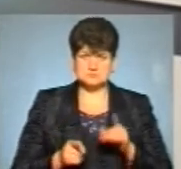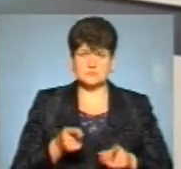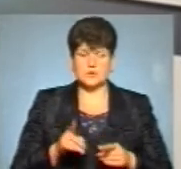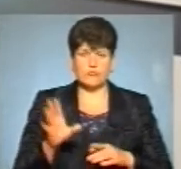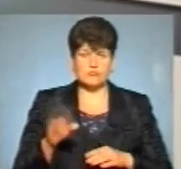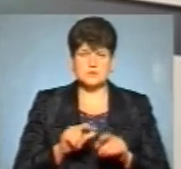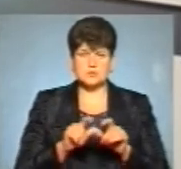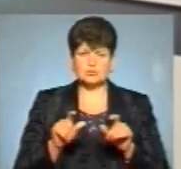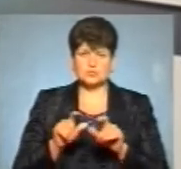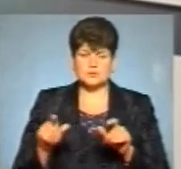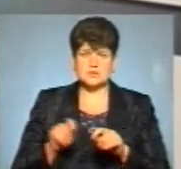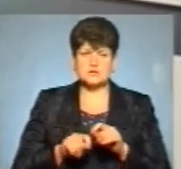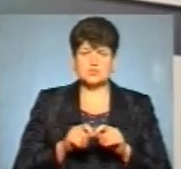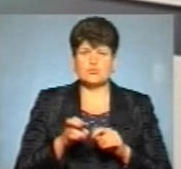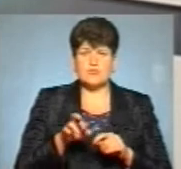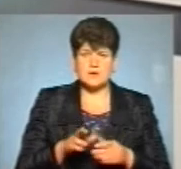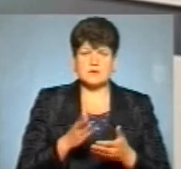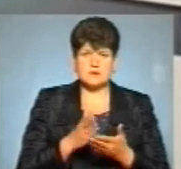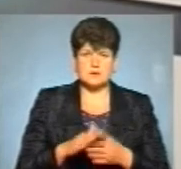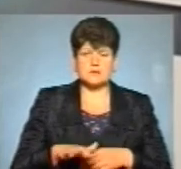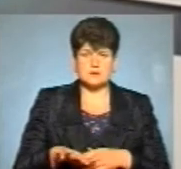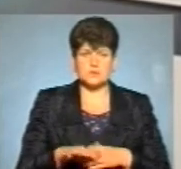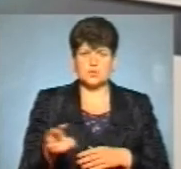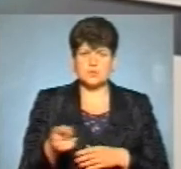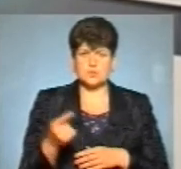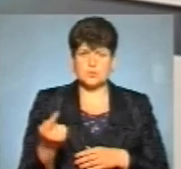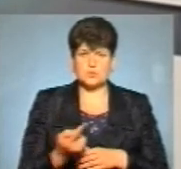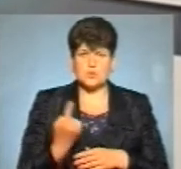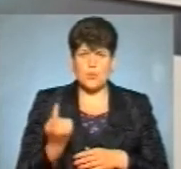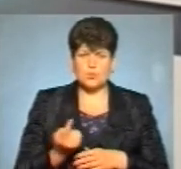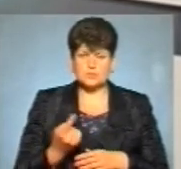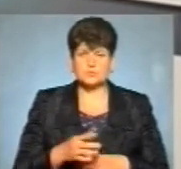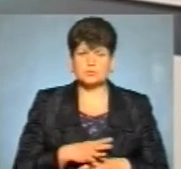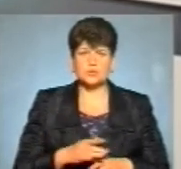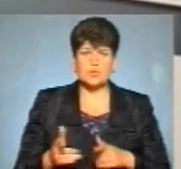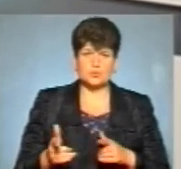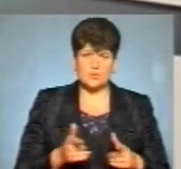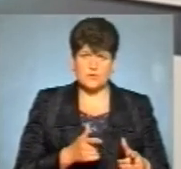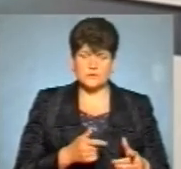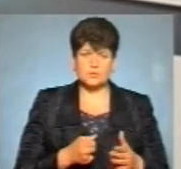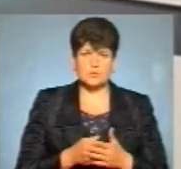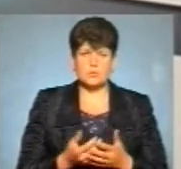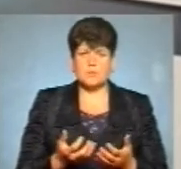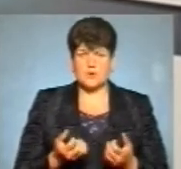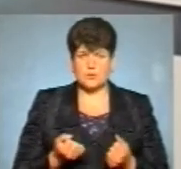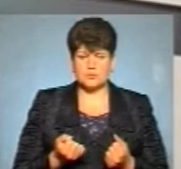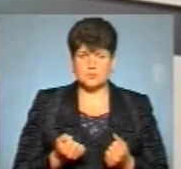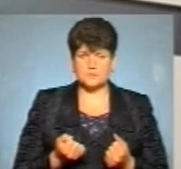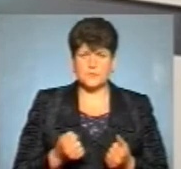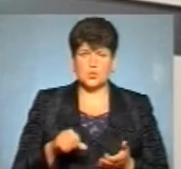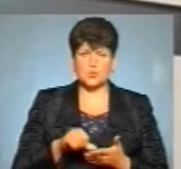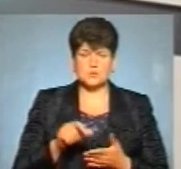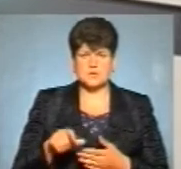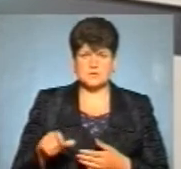пункти тестування, які знаходяться на території Тернопільської області, були готові до прийому